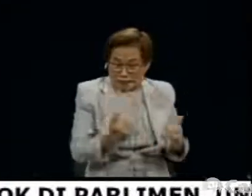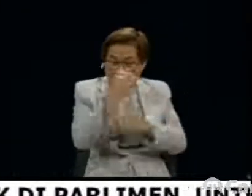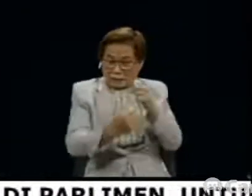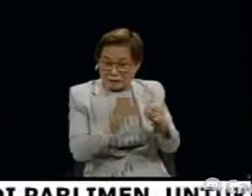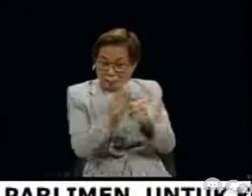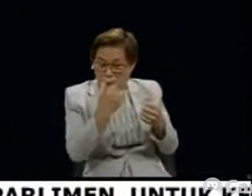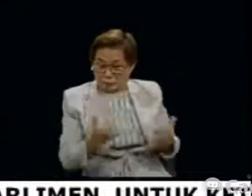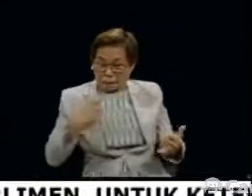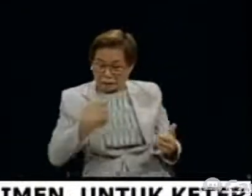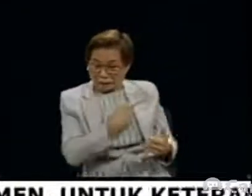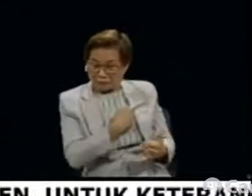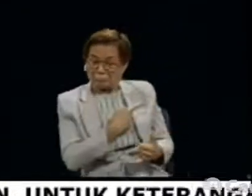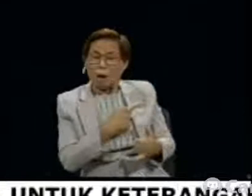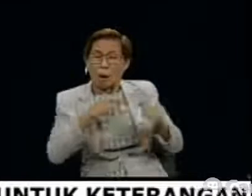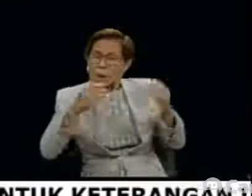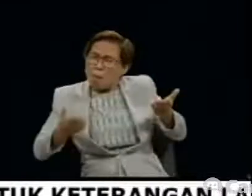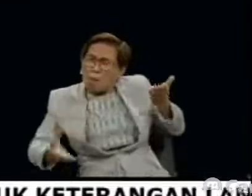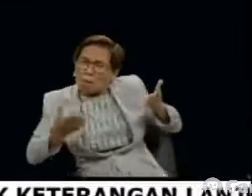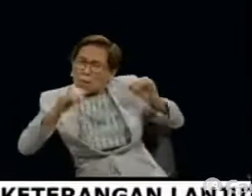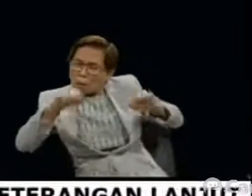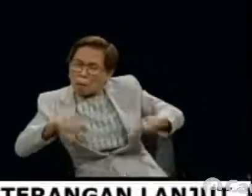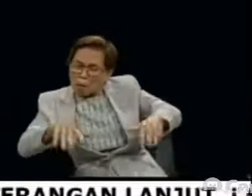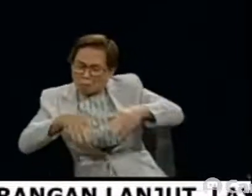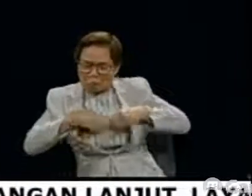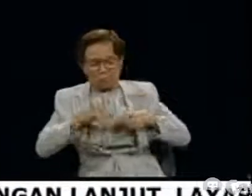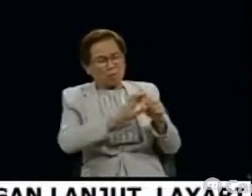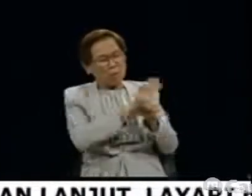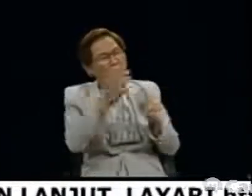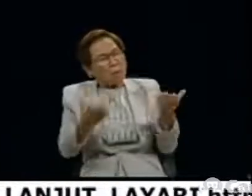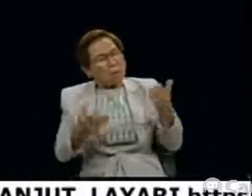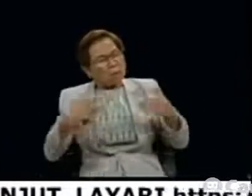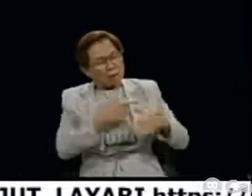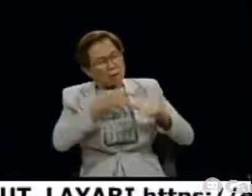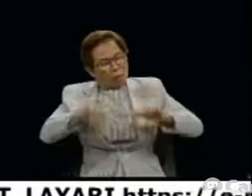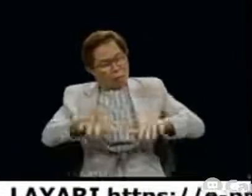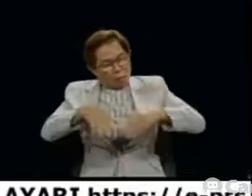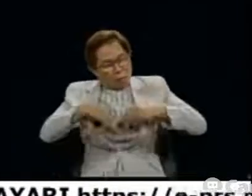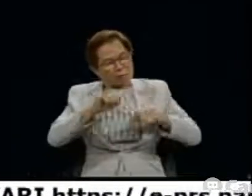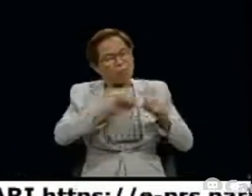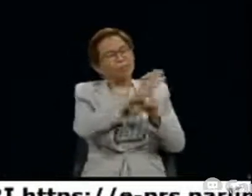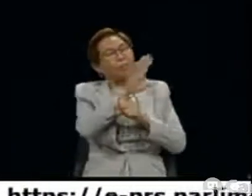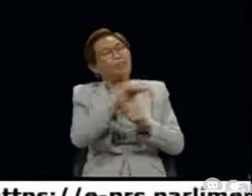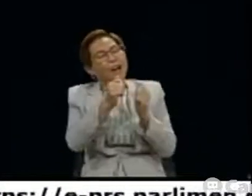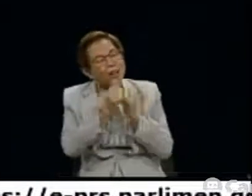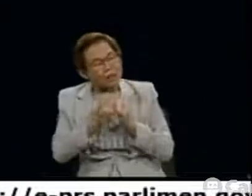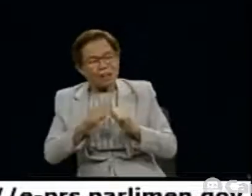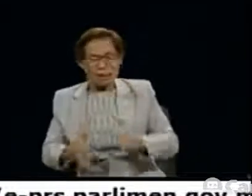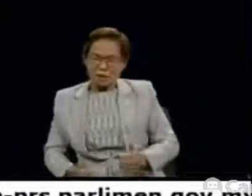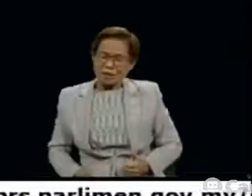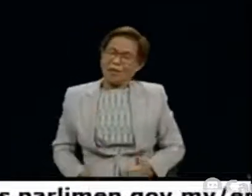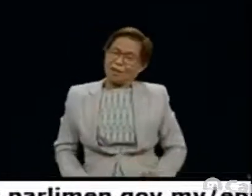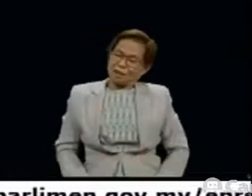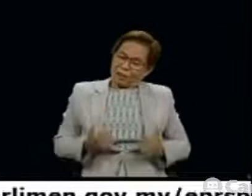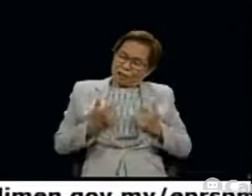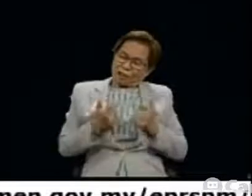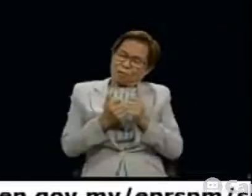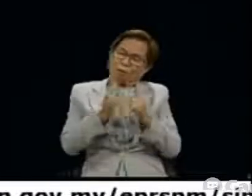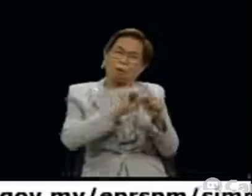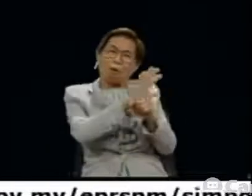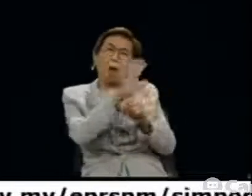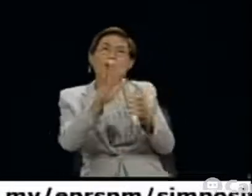pun mungkin sudah boleh menerima Taufik 19 dan hidup bersama-sama dengan yang rupa-rupanya